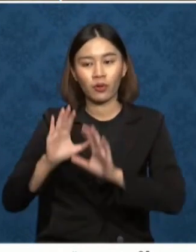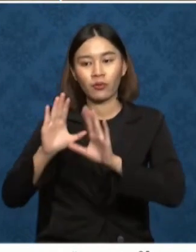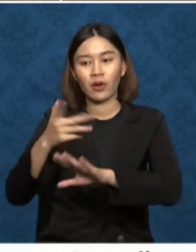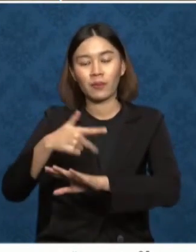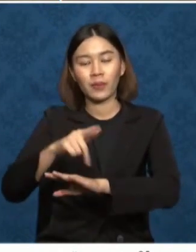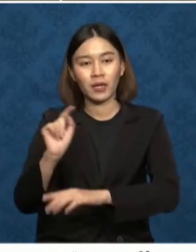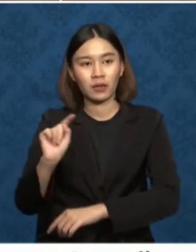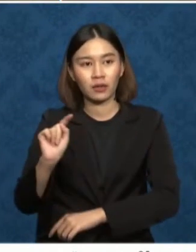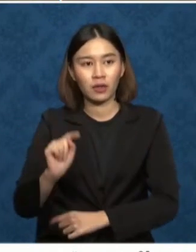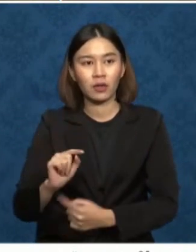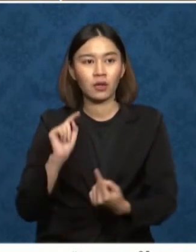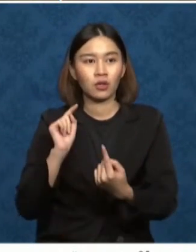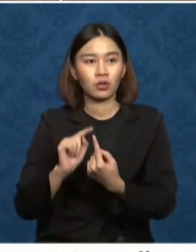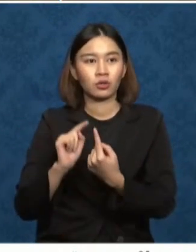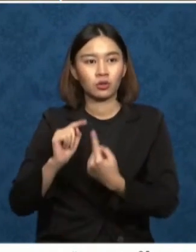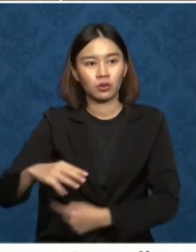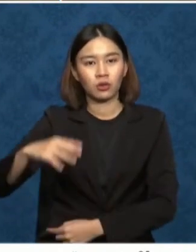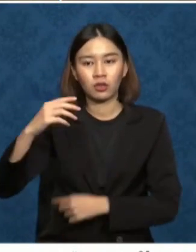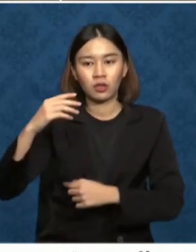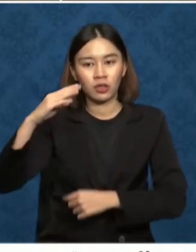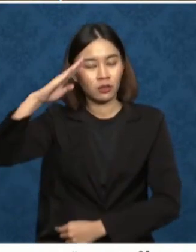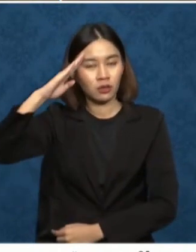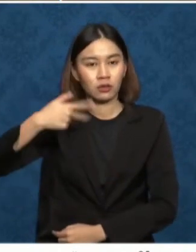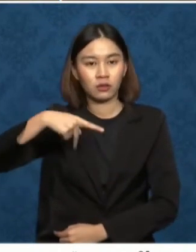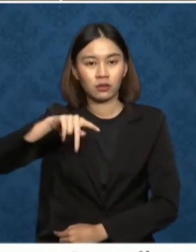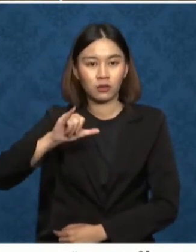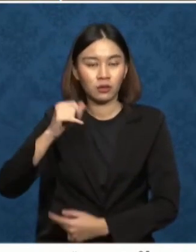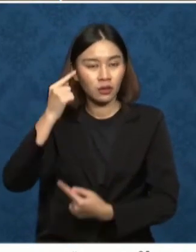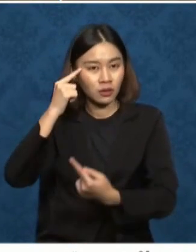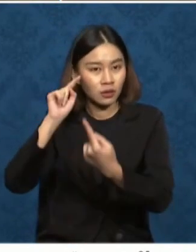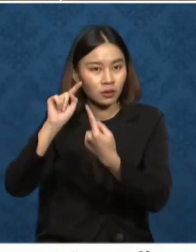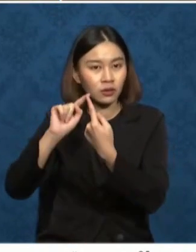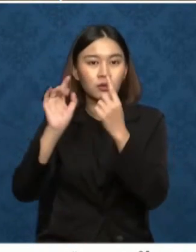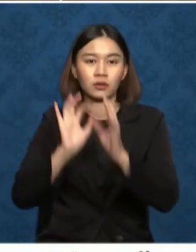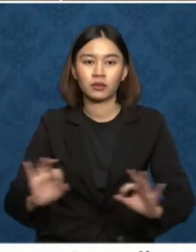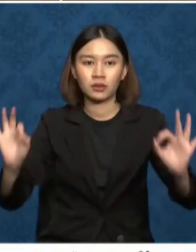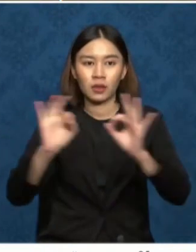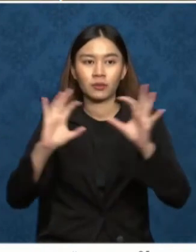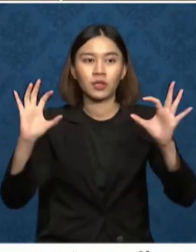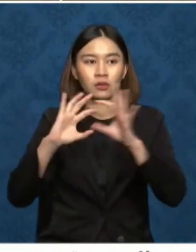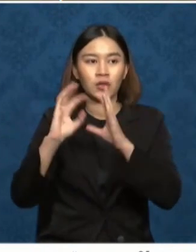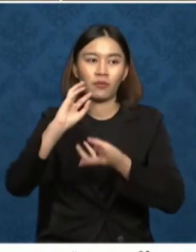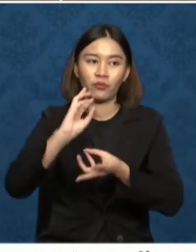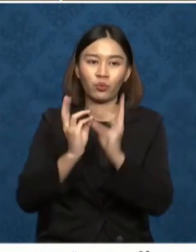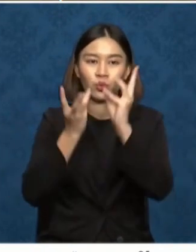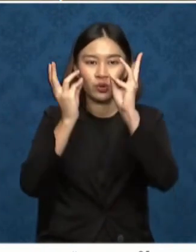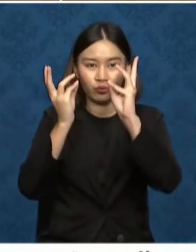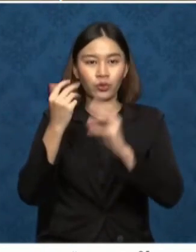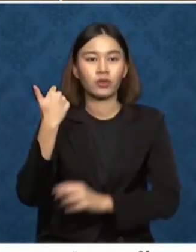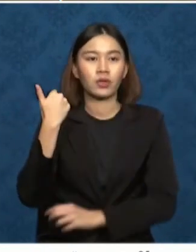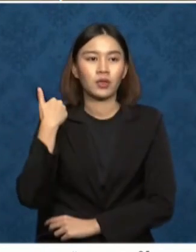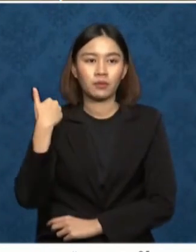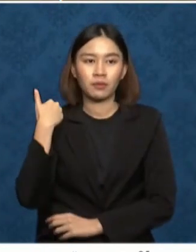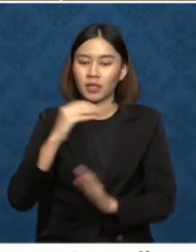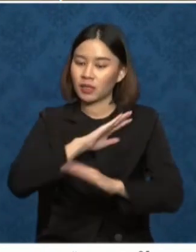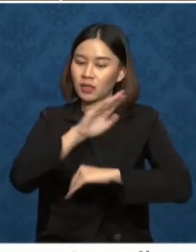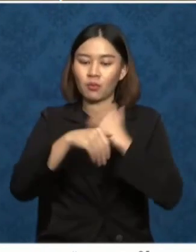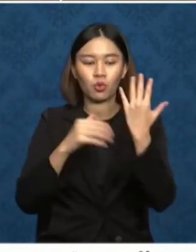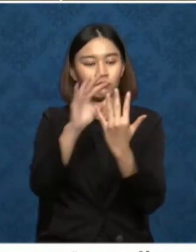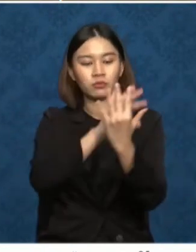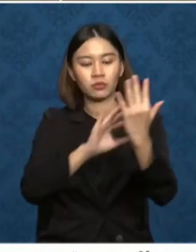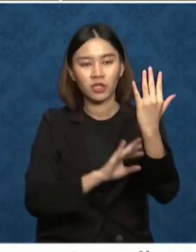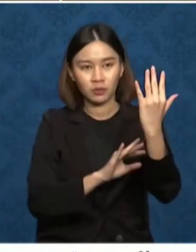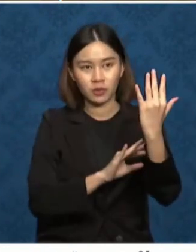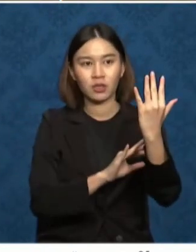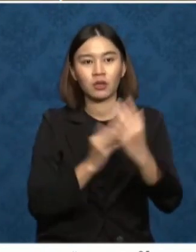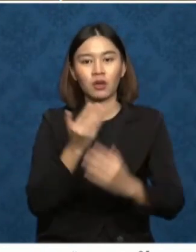านคือสมัยท่านพลเอกประยุทธ์จันทร์โอชาให้ความสำคัญเรื่องหมอกควันและฝุ่นละอองทุกพื้นที่ของประเทศ